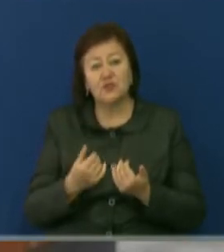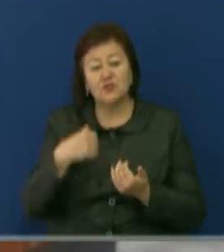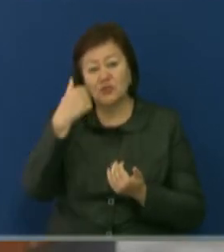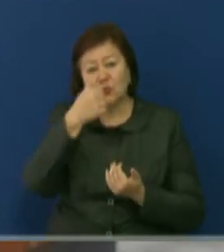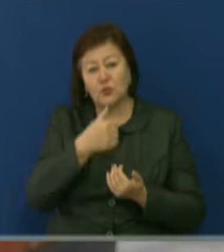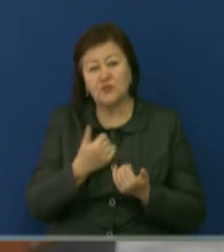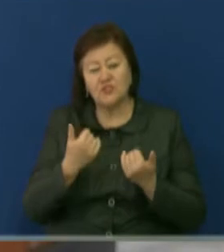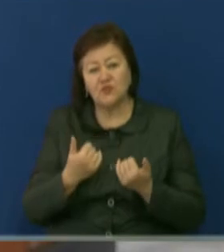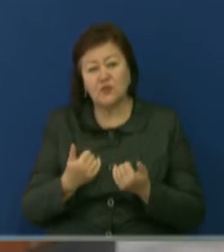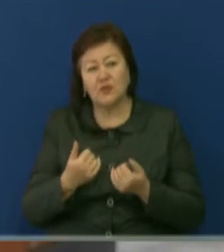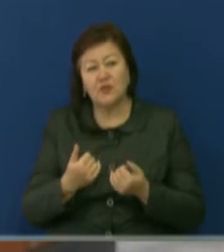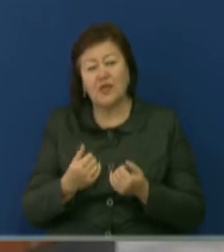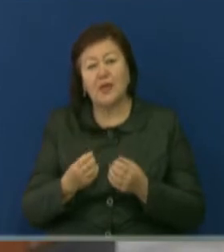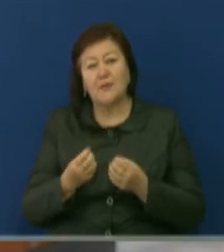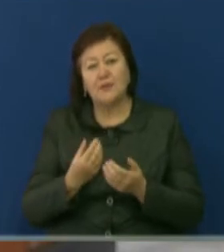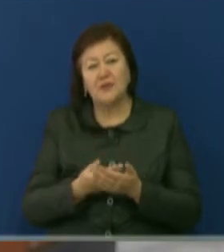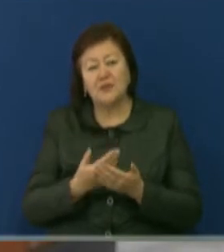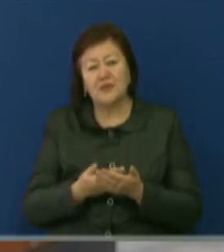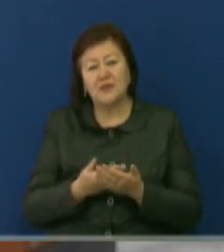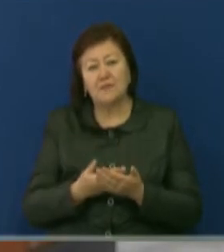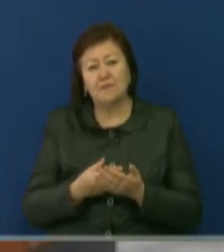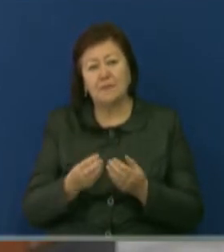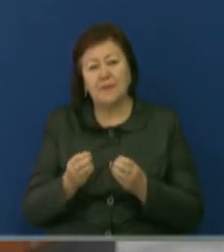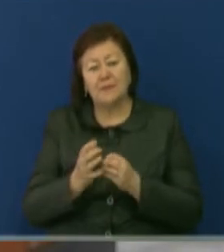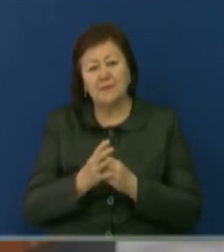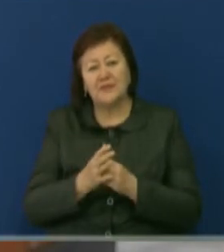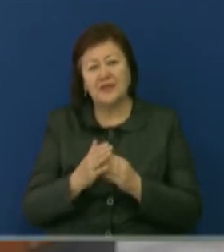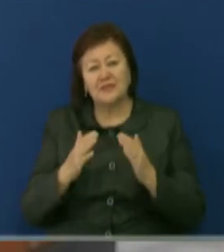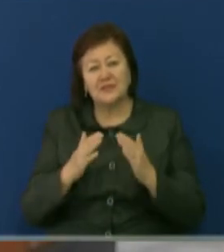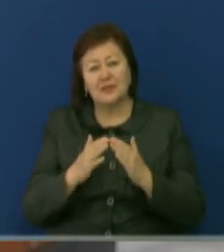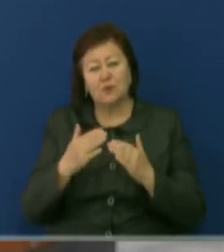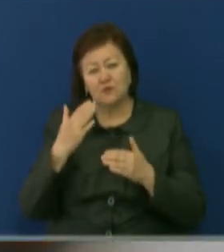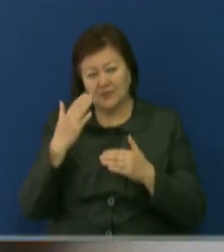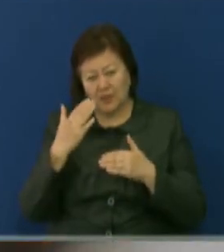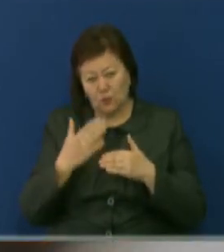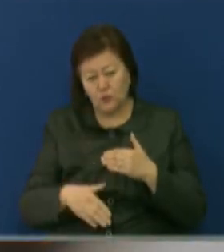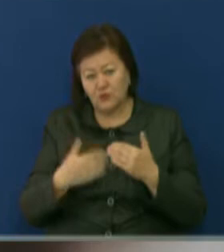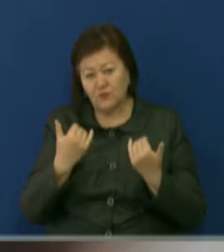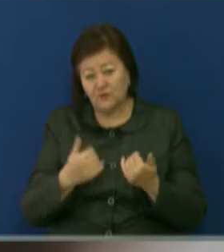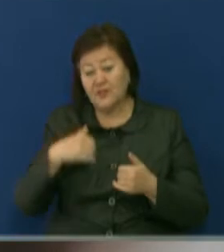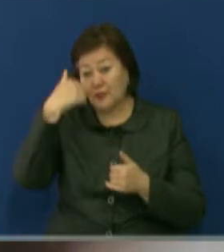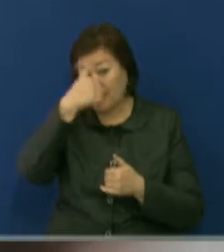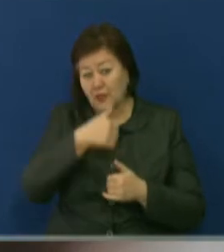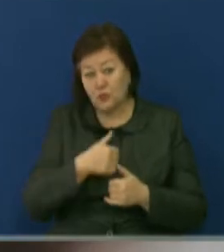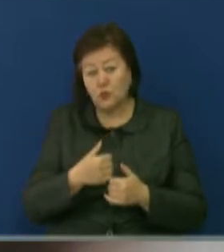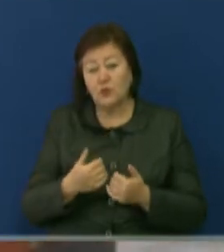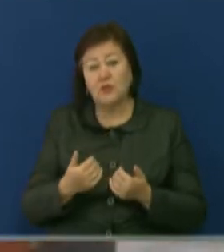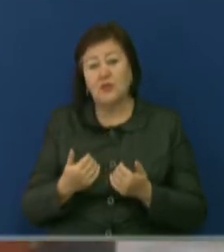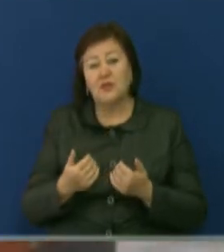32 тұрғын үйдің 15 тұрғын үйді аяқтау жоспарлануда. Әзірге біз